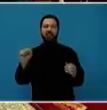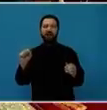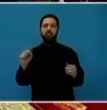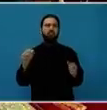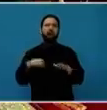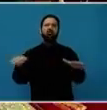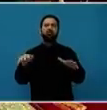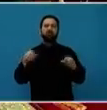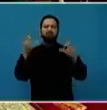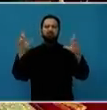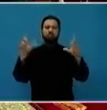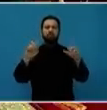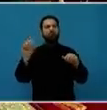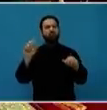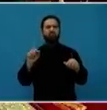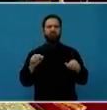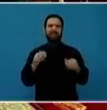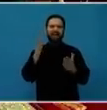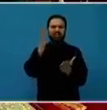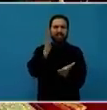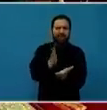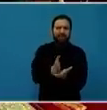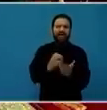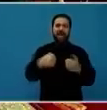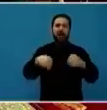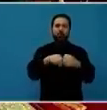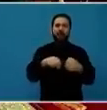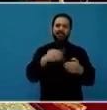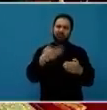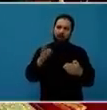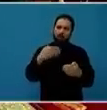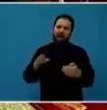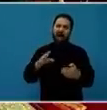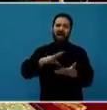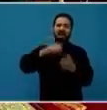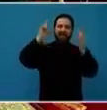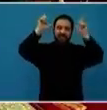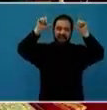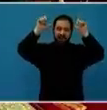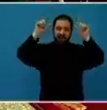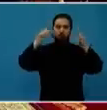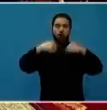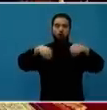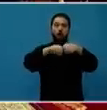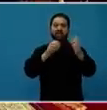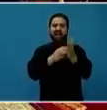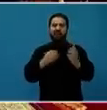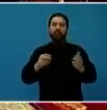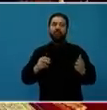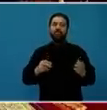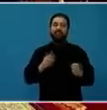rugăciuni de îndreptarea noastră și de îndepărtarea duhurilor necurate. Deci noi trebuie să participăm la